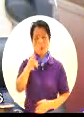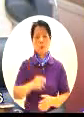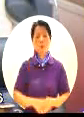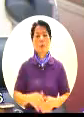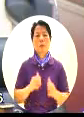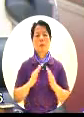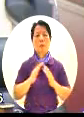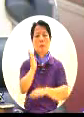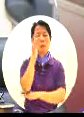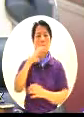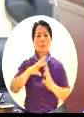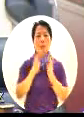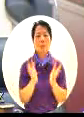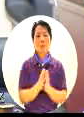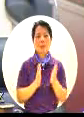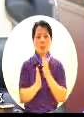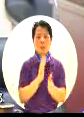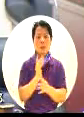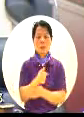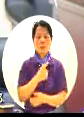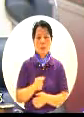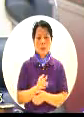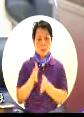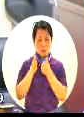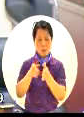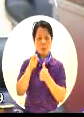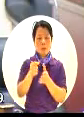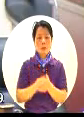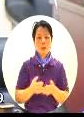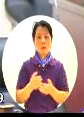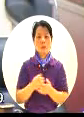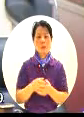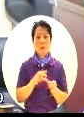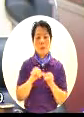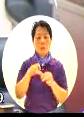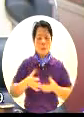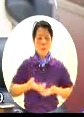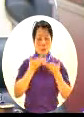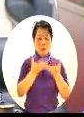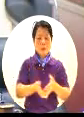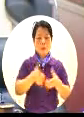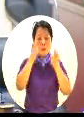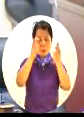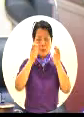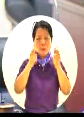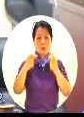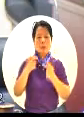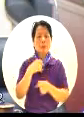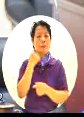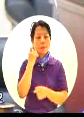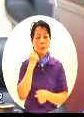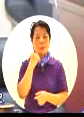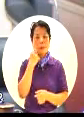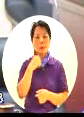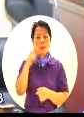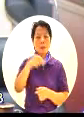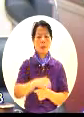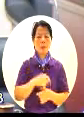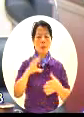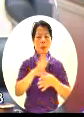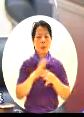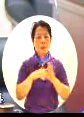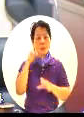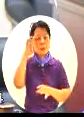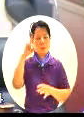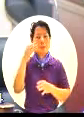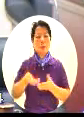队针对这部分可以提供给一些来高雄 想要创业一些文创业者哈，